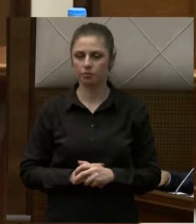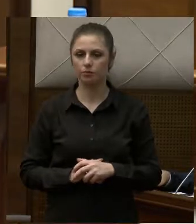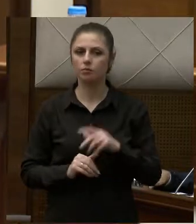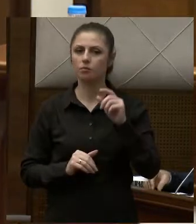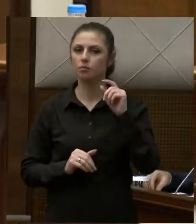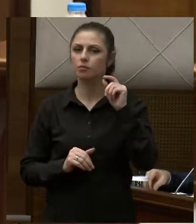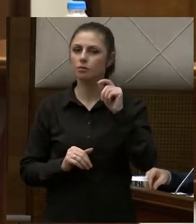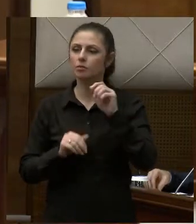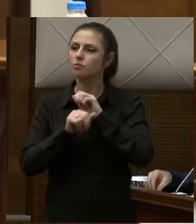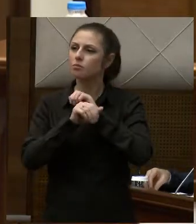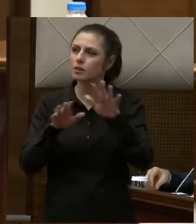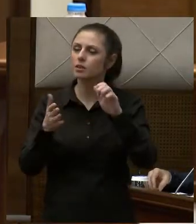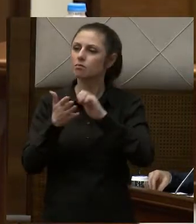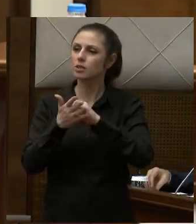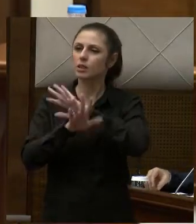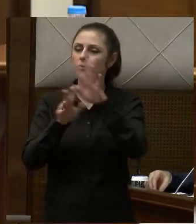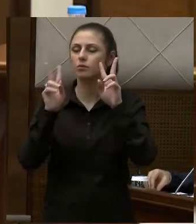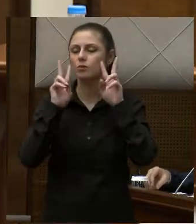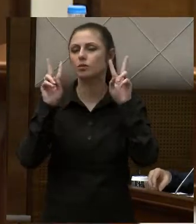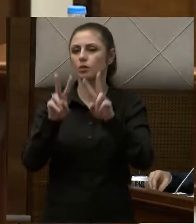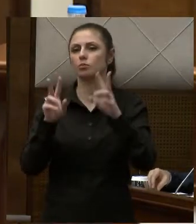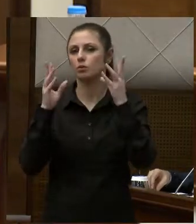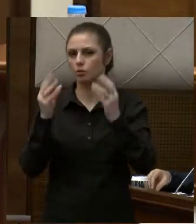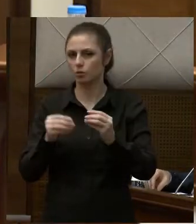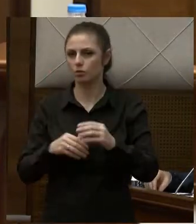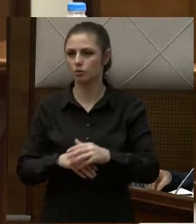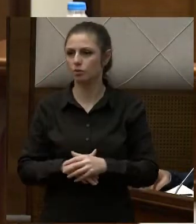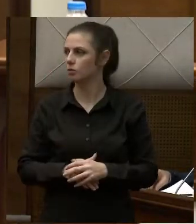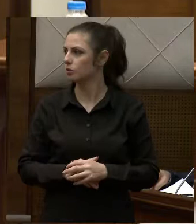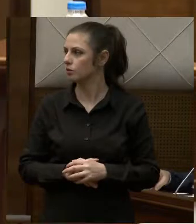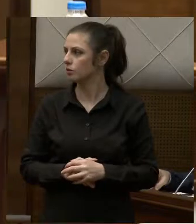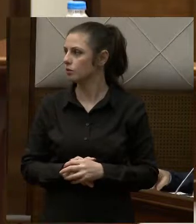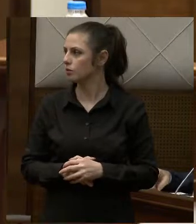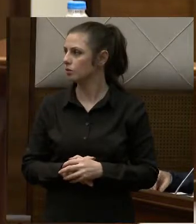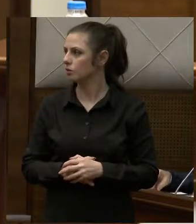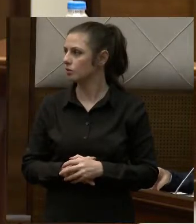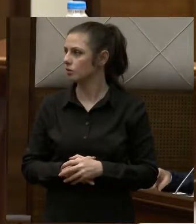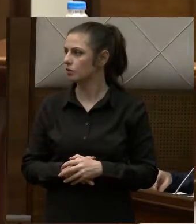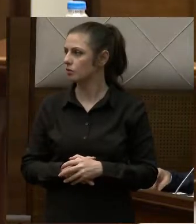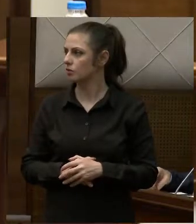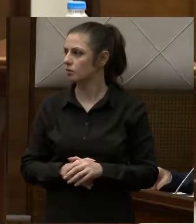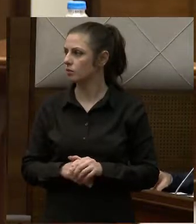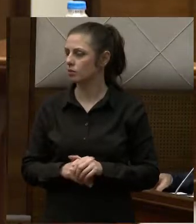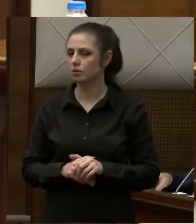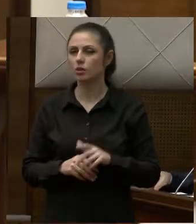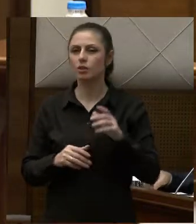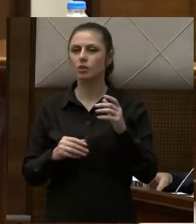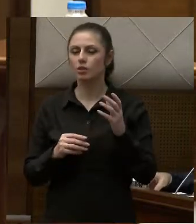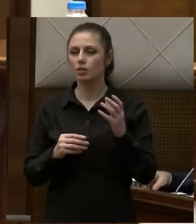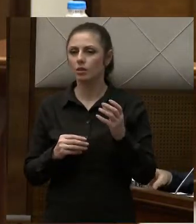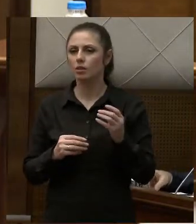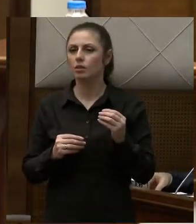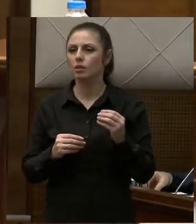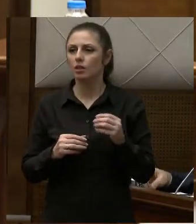Biz vicdana rahatız. Biz dedik red oyu veriyoruz. Biraz fazla oldu. Polemik de yapmak istemedim. Vaktimiz